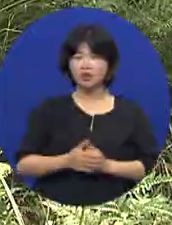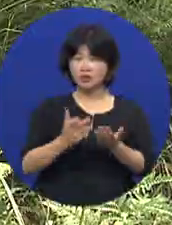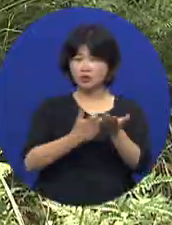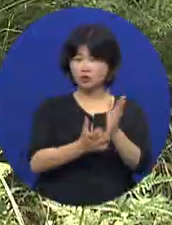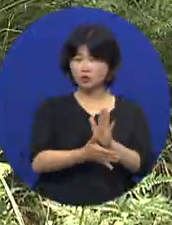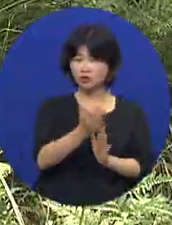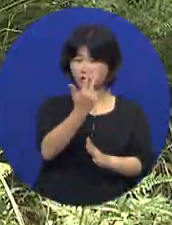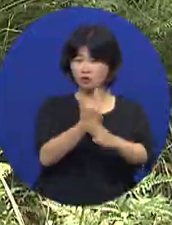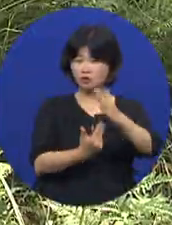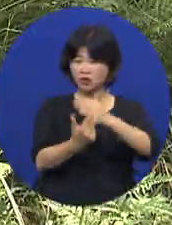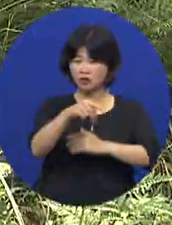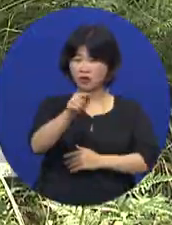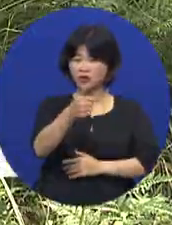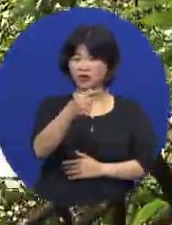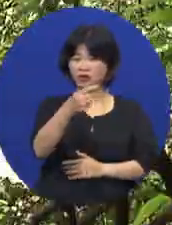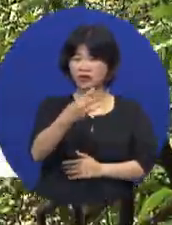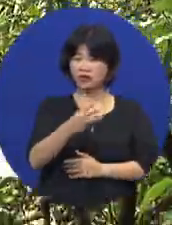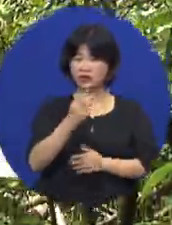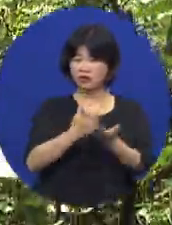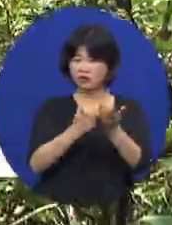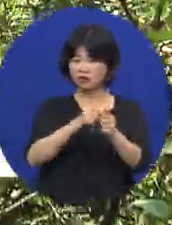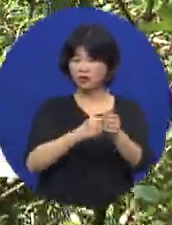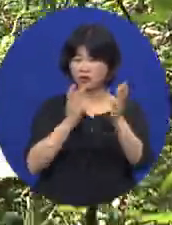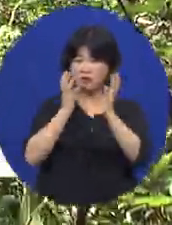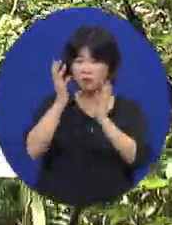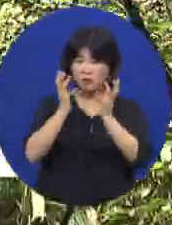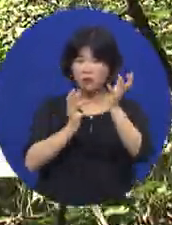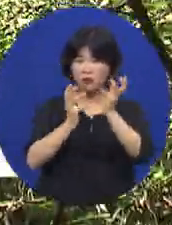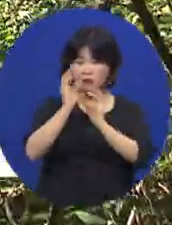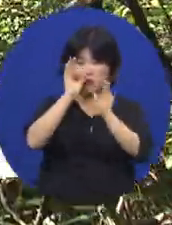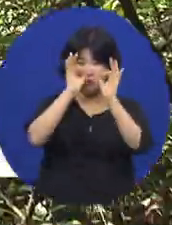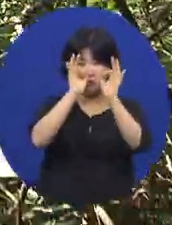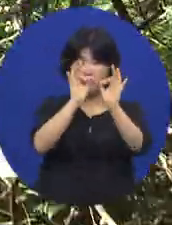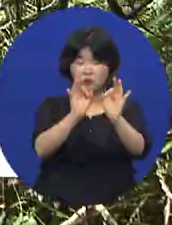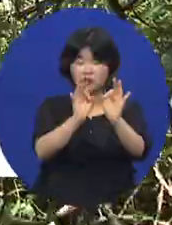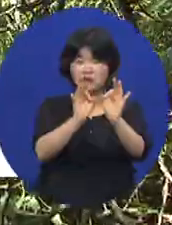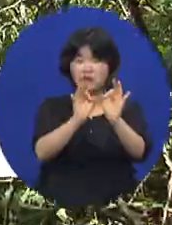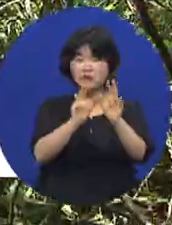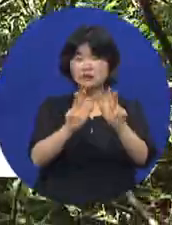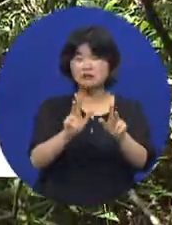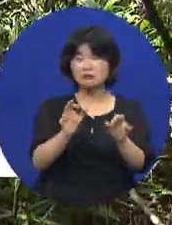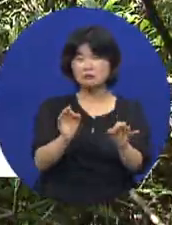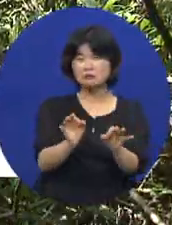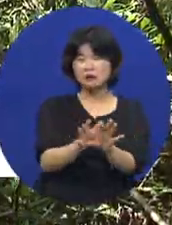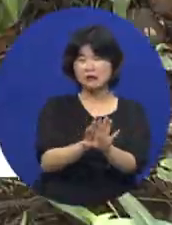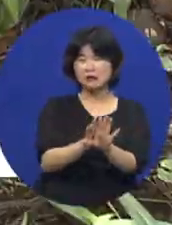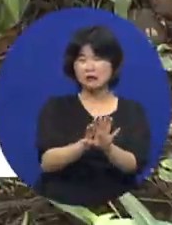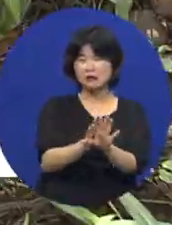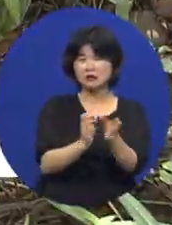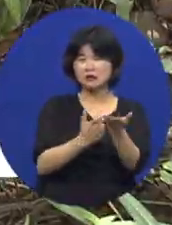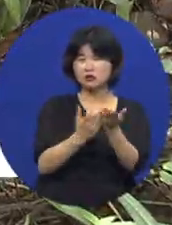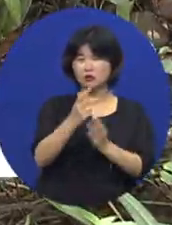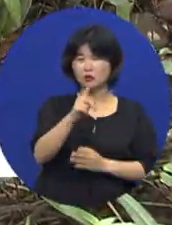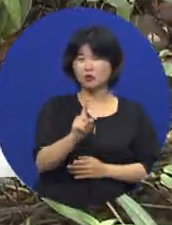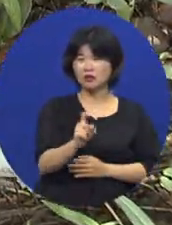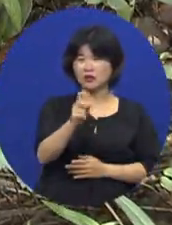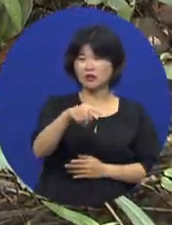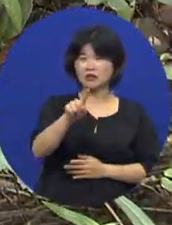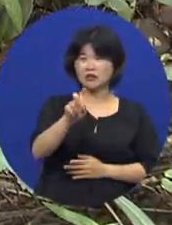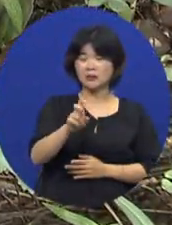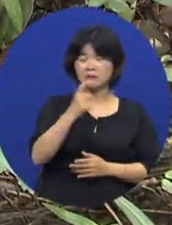제주시 조천읍 선흘 곶자왈 울창한 풀숲을 헤치고 들어가자 멸종위기 야생생물 2급 제주 고사리 3의